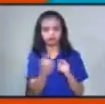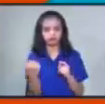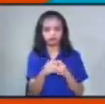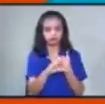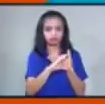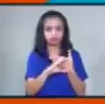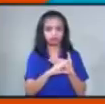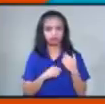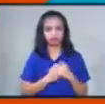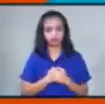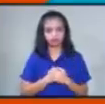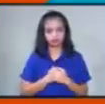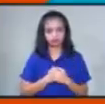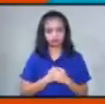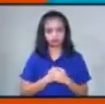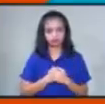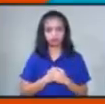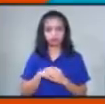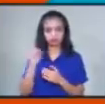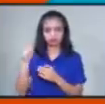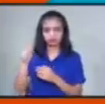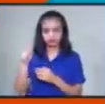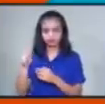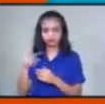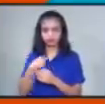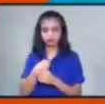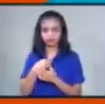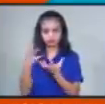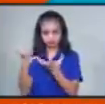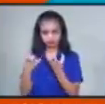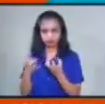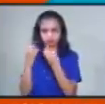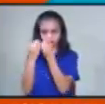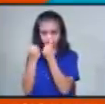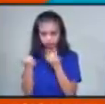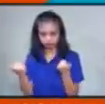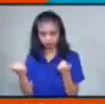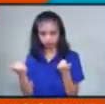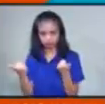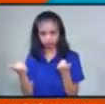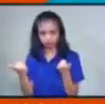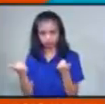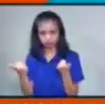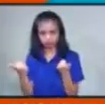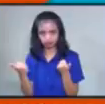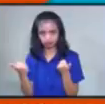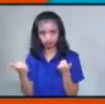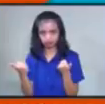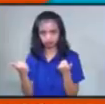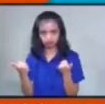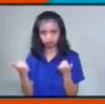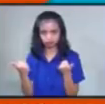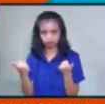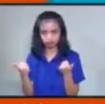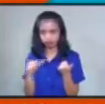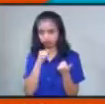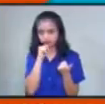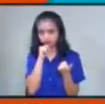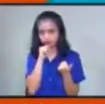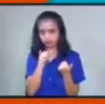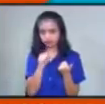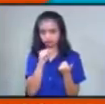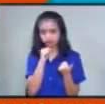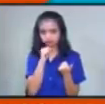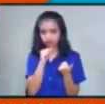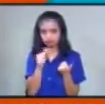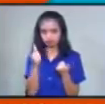sure. Kaya nga sir, gusto kong maayos din natin to. Okay. Na hindi tayo abot sa